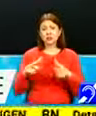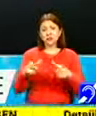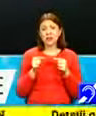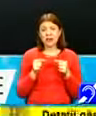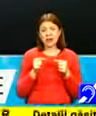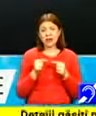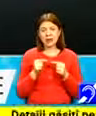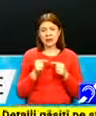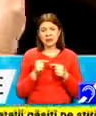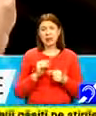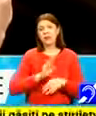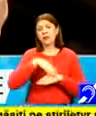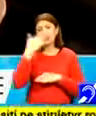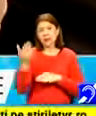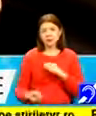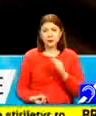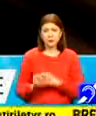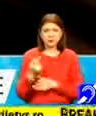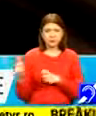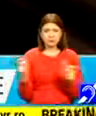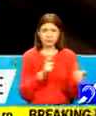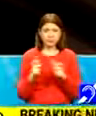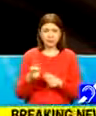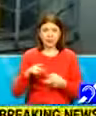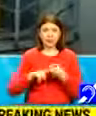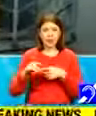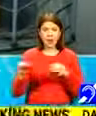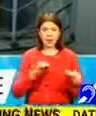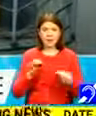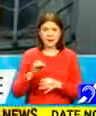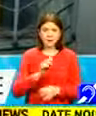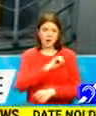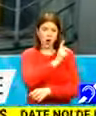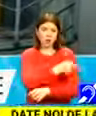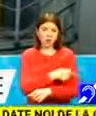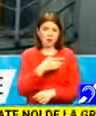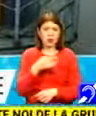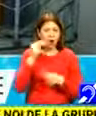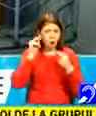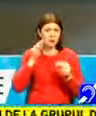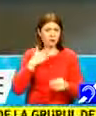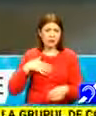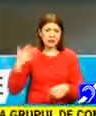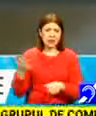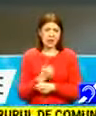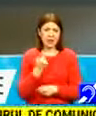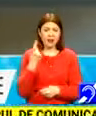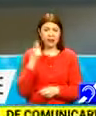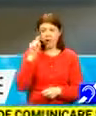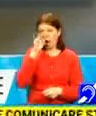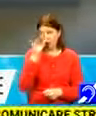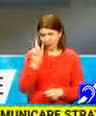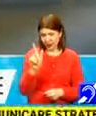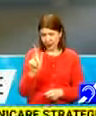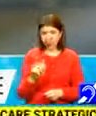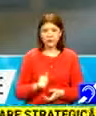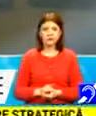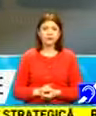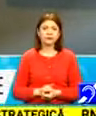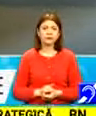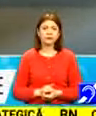această privință Pe de altă parte a apărut controverse și în privința măsurilor pe care autoritățile au anunțat că vor să le ia de la 1 aprilie